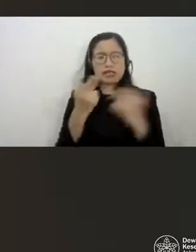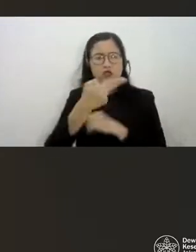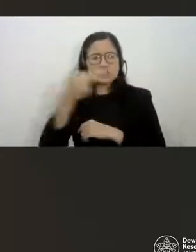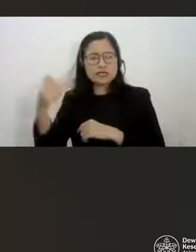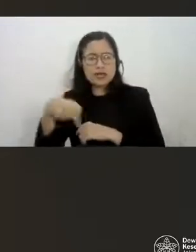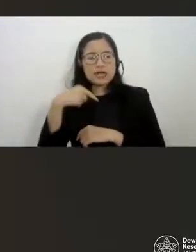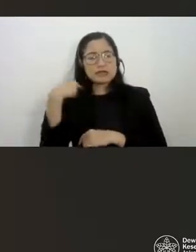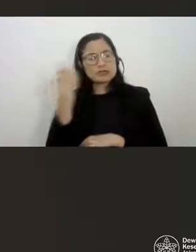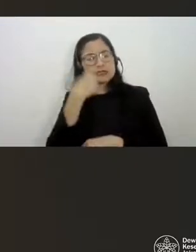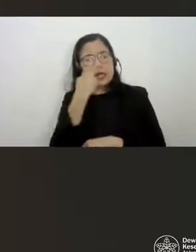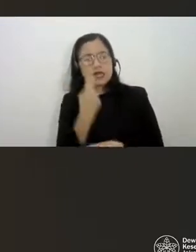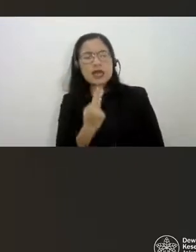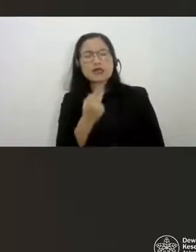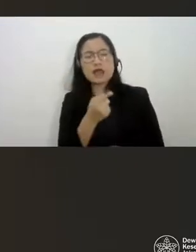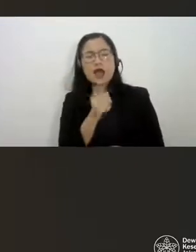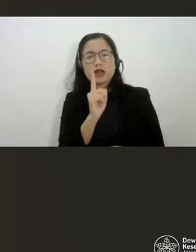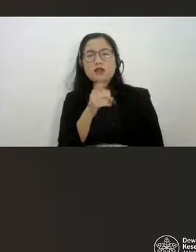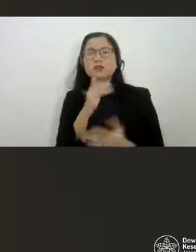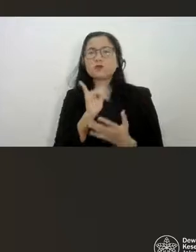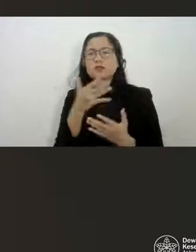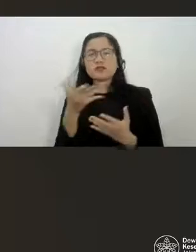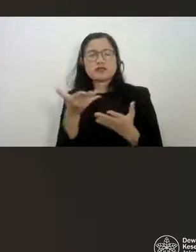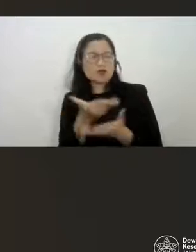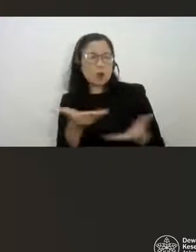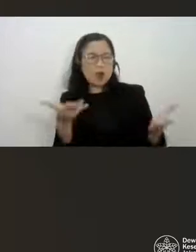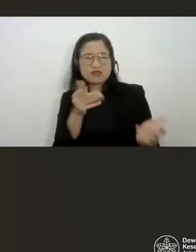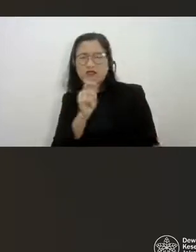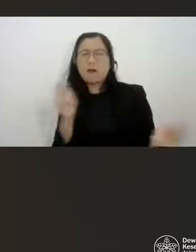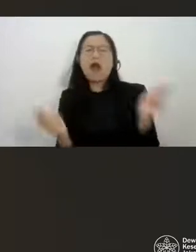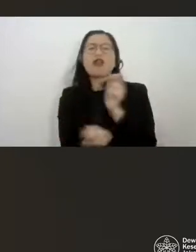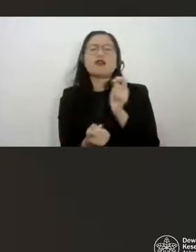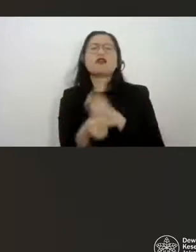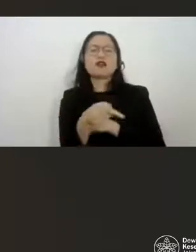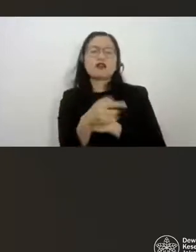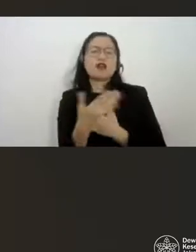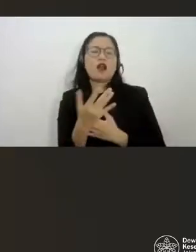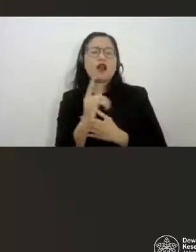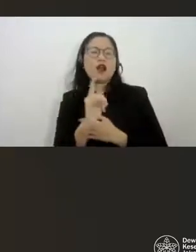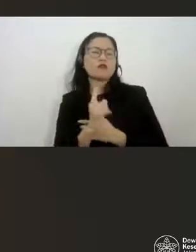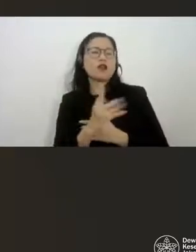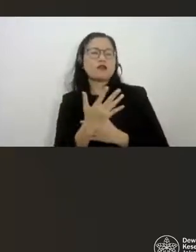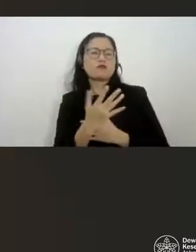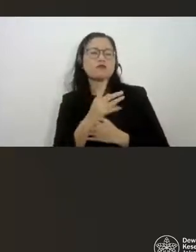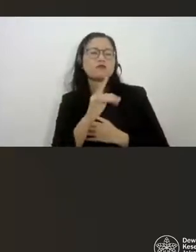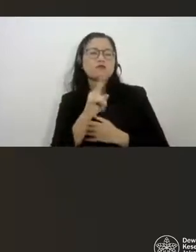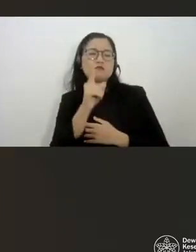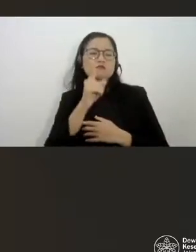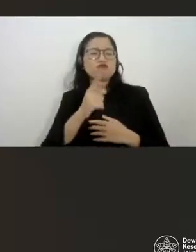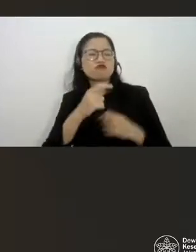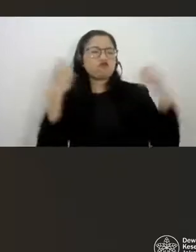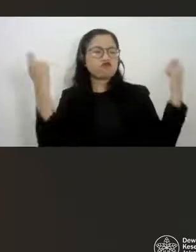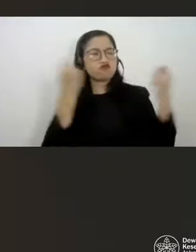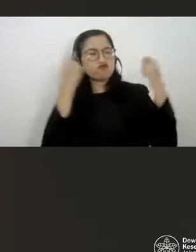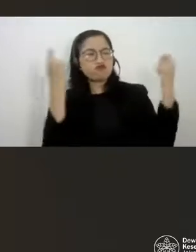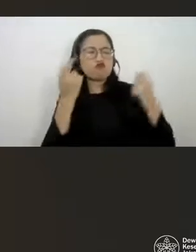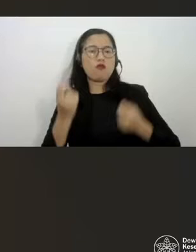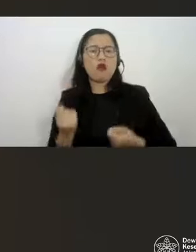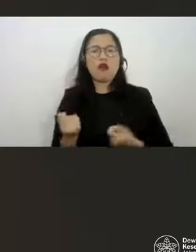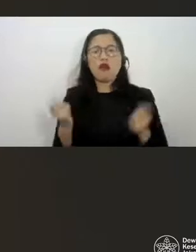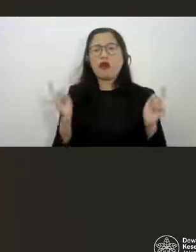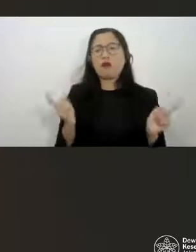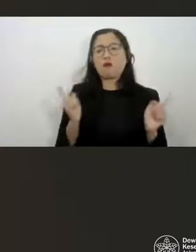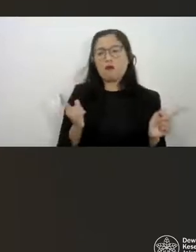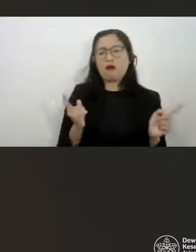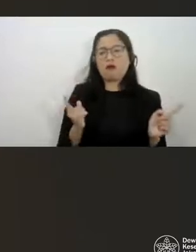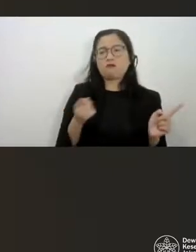kasat mata sebuah paradoks yang luar biasa, paradoks antara kesemarakan beragama, atau lebih